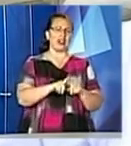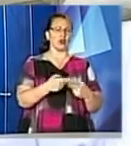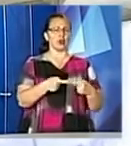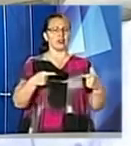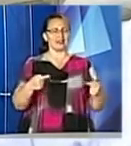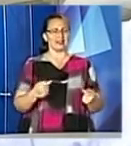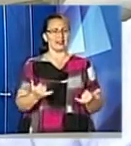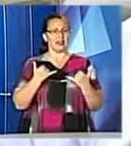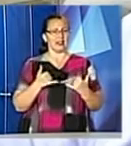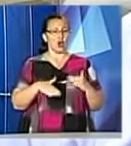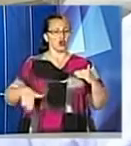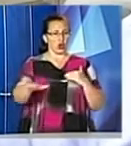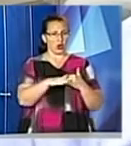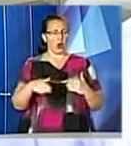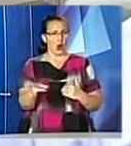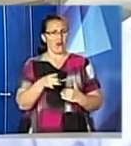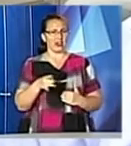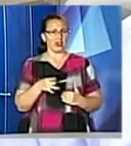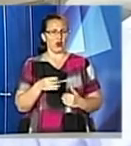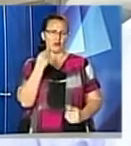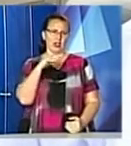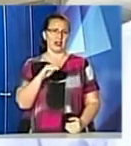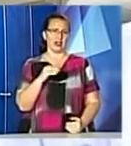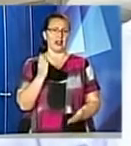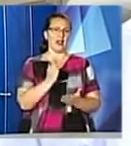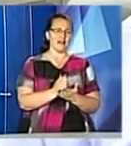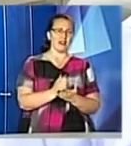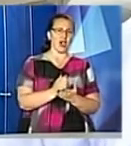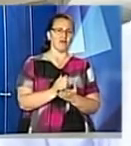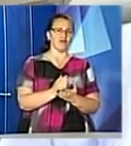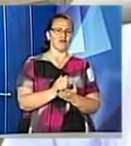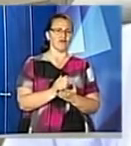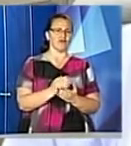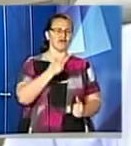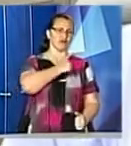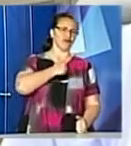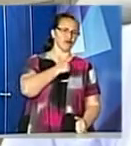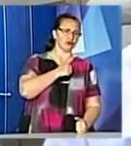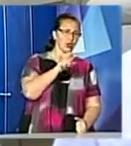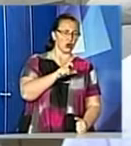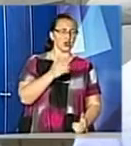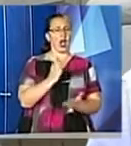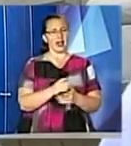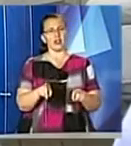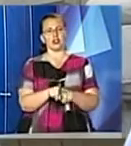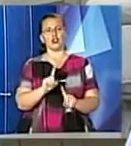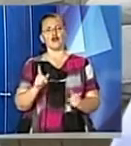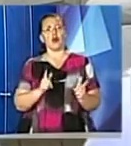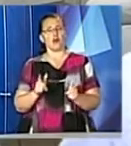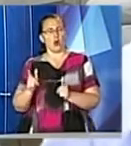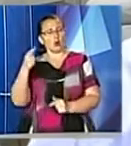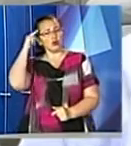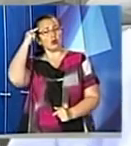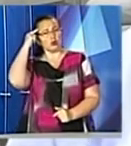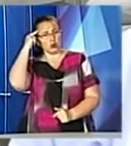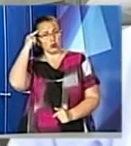регіону, в принципі, вони найкращі. Тому є десь є, скажімо, збурення, але десь є, що люди, в принципі, роздумують. Всі ділянки, мало